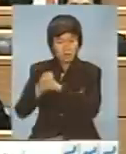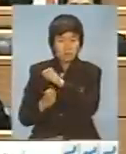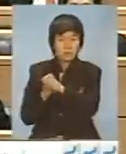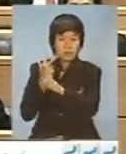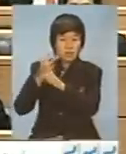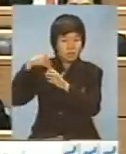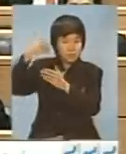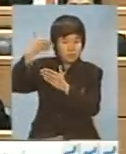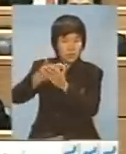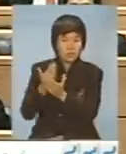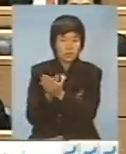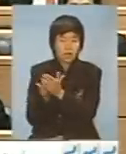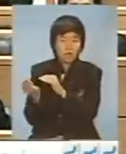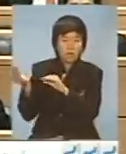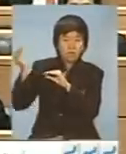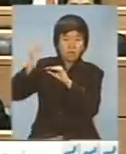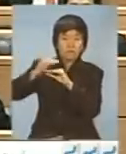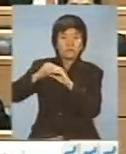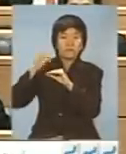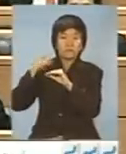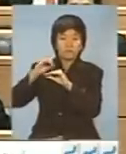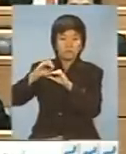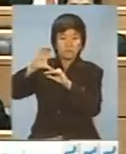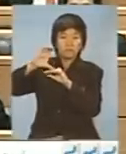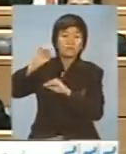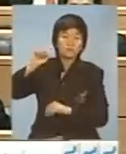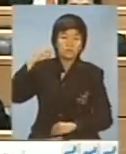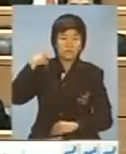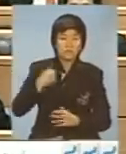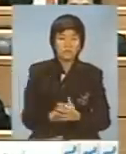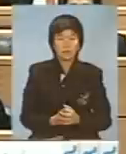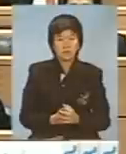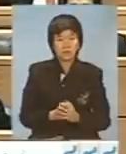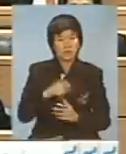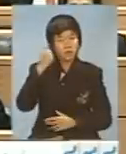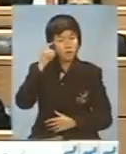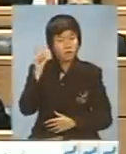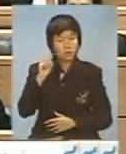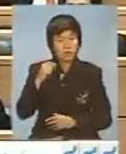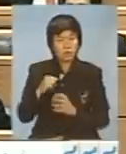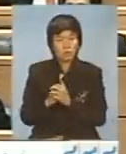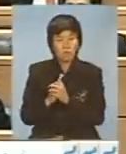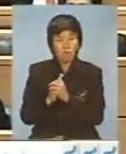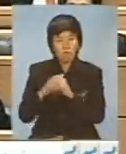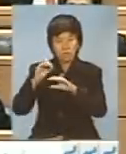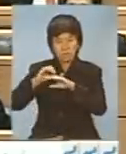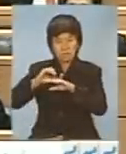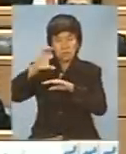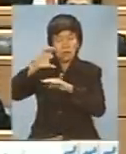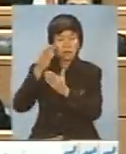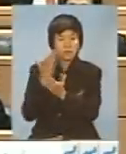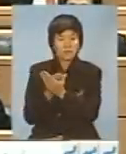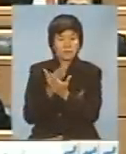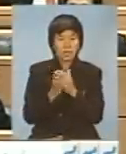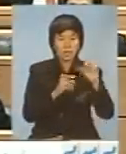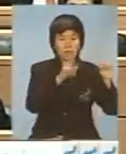นไม่ใช่เป็นแค่การกระโดดสูงแต่เป็นการกระโดดค้ำถ่อเพราะราคาต่อกิโลเม